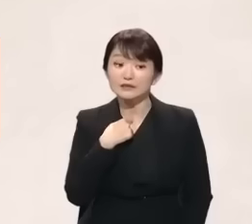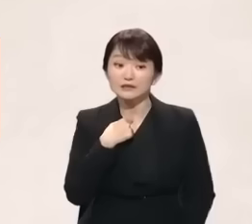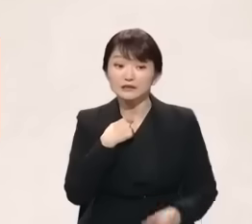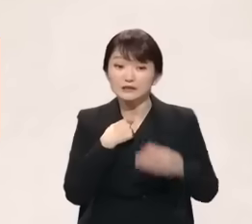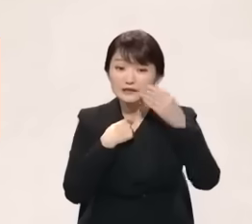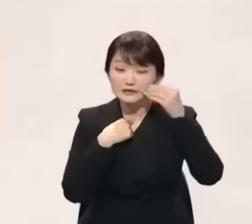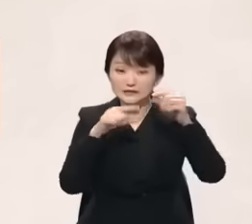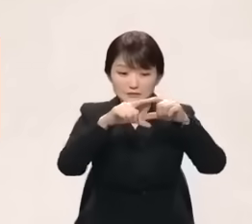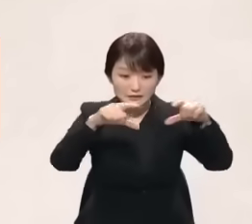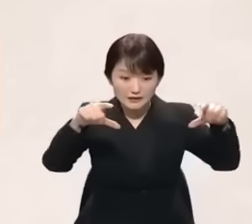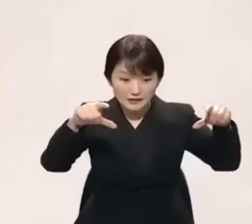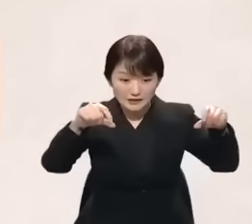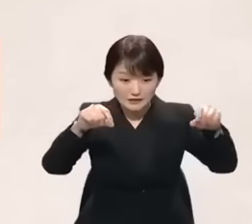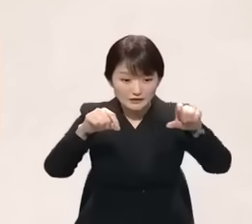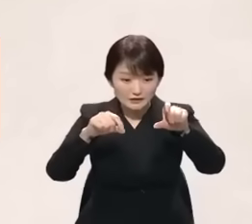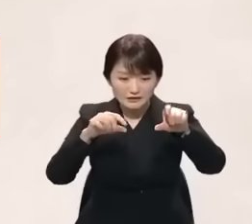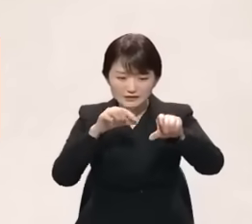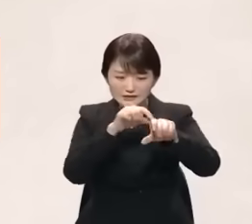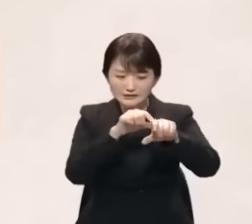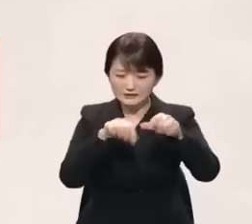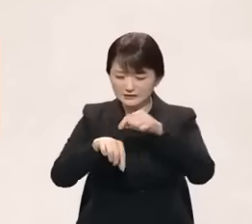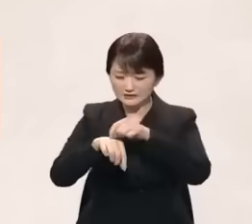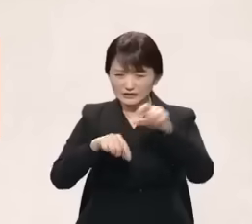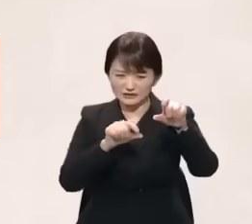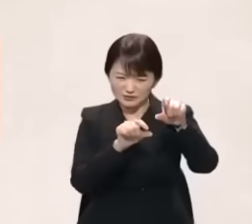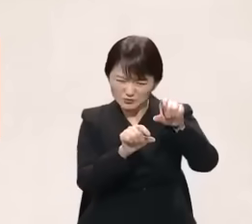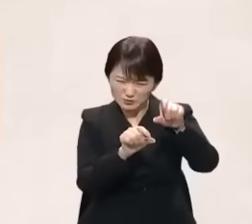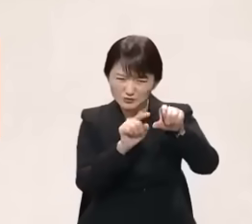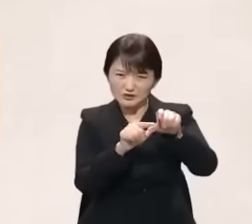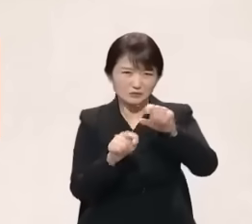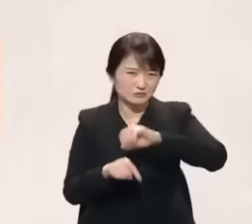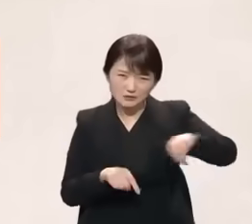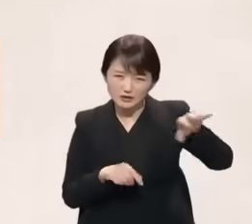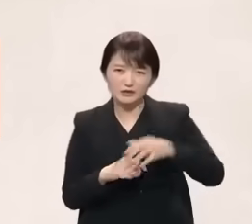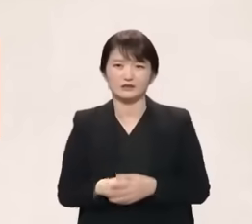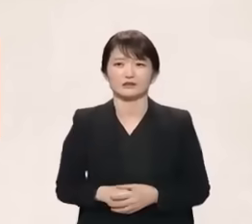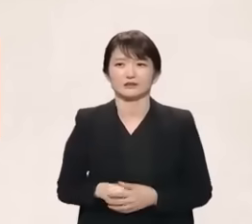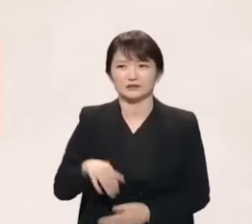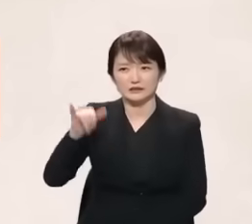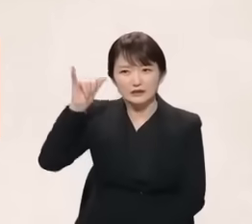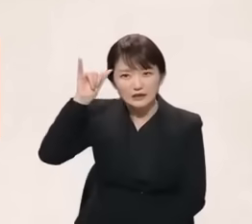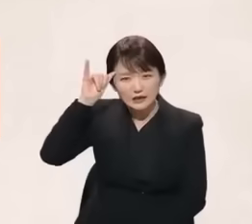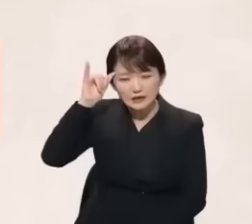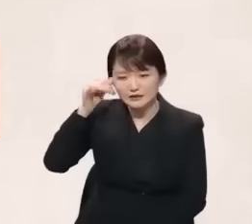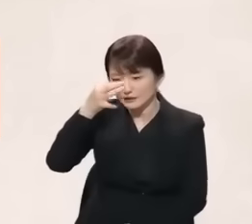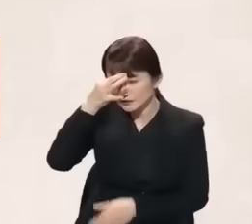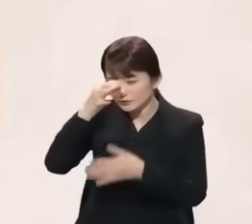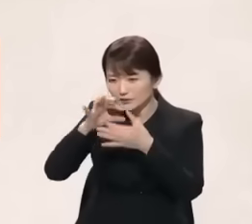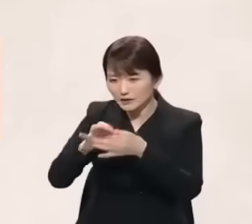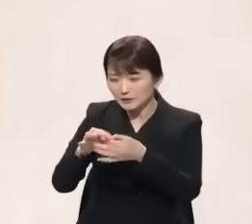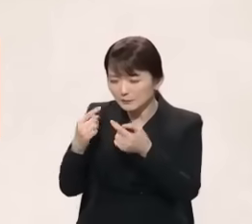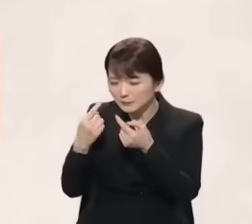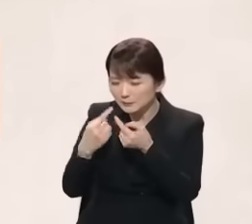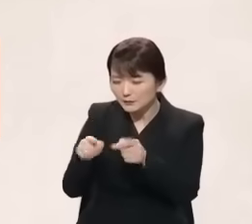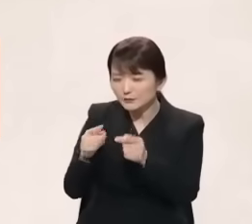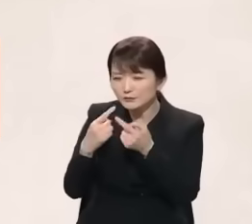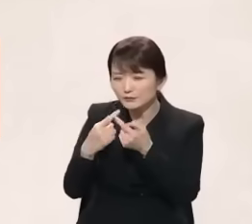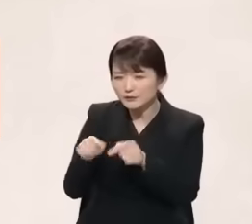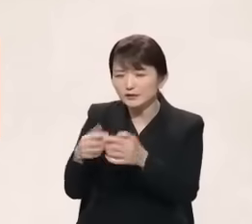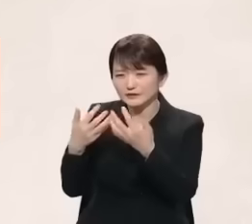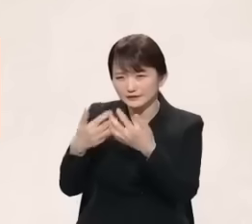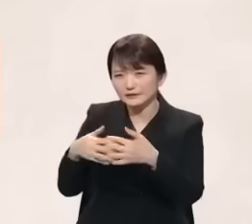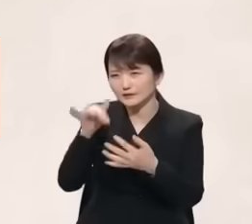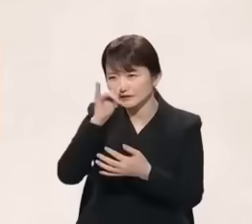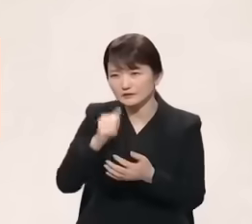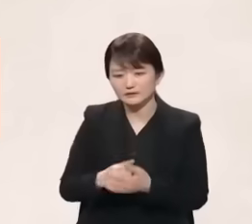공고를 한다고 합니다데 뭐 요즘에 어떤 마트에서는 AI 기술 활용한 삼겹살 선별기 등장했다고 하는데 최소한 우리가 눈으로